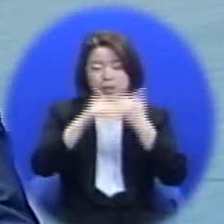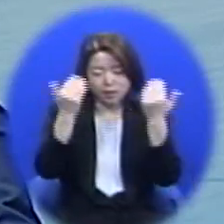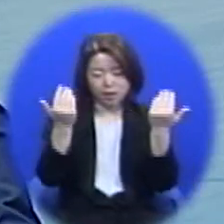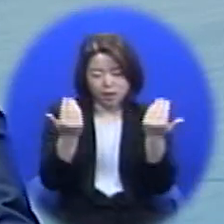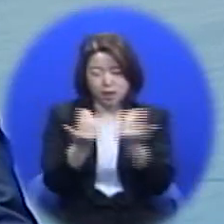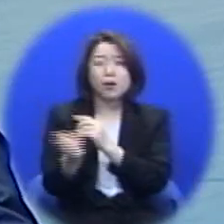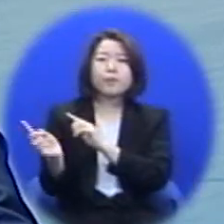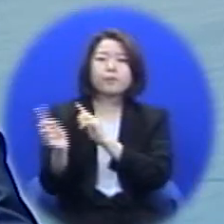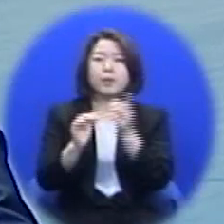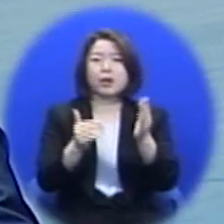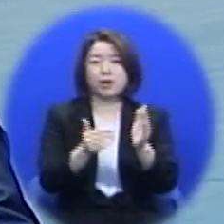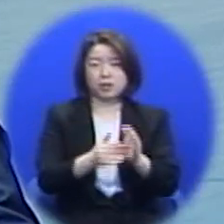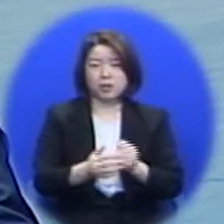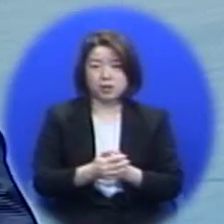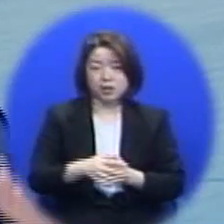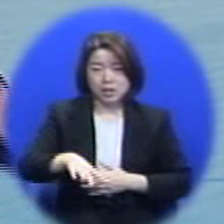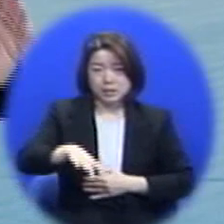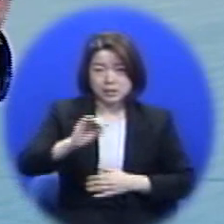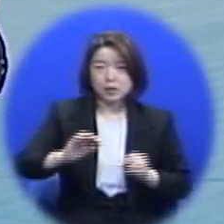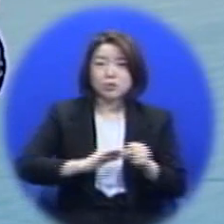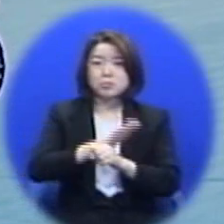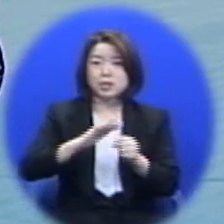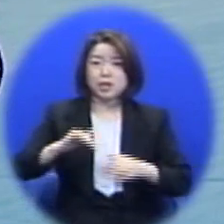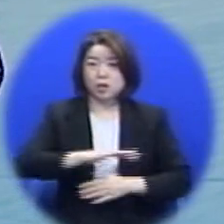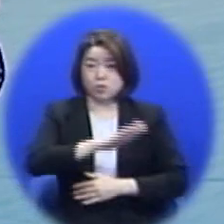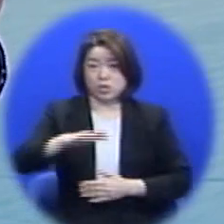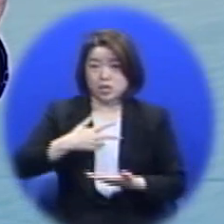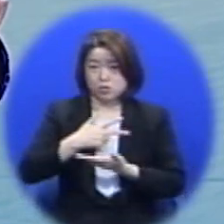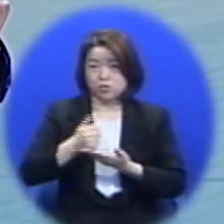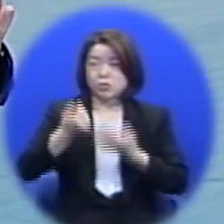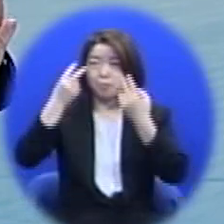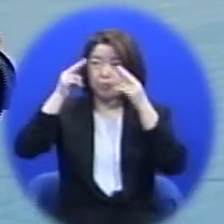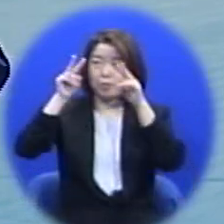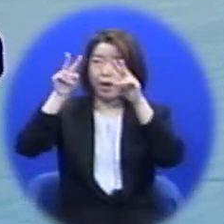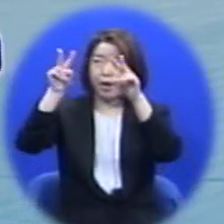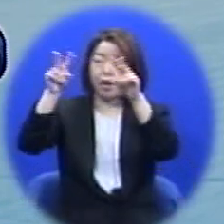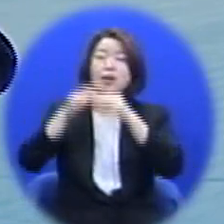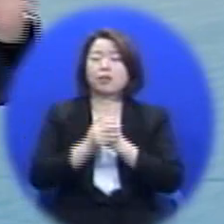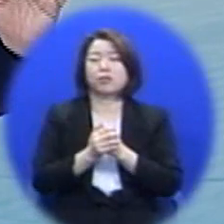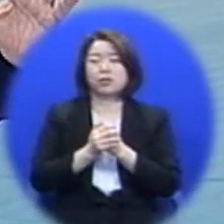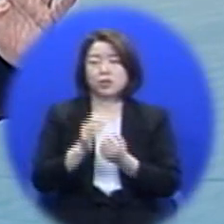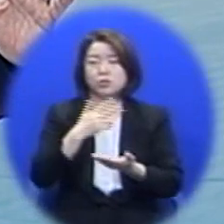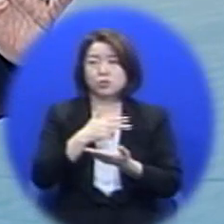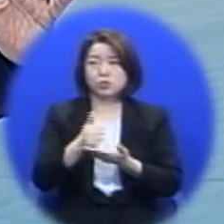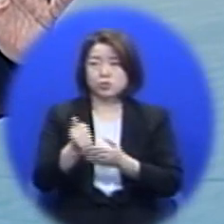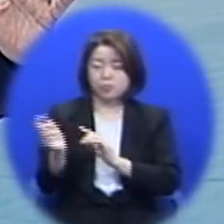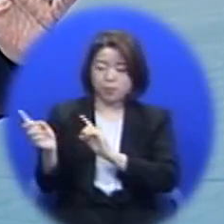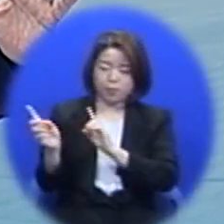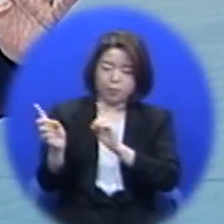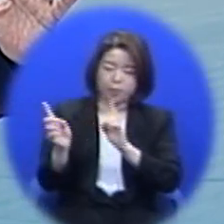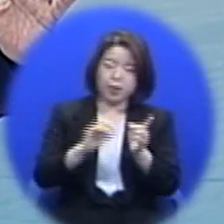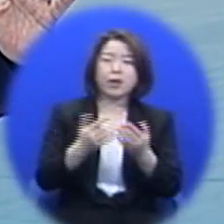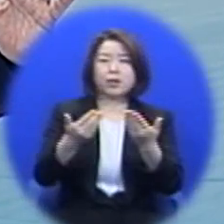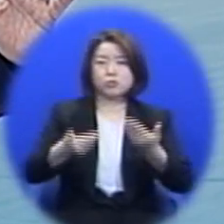처음 사랑, 우리가 주님을 바라보면 주님이 회복시켜 주십니다.